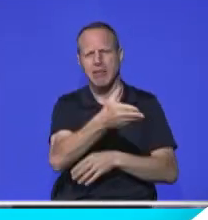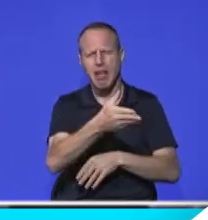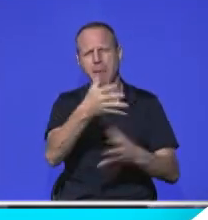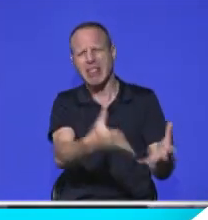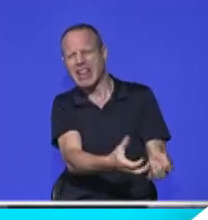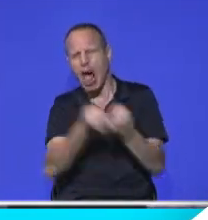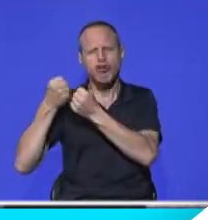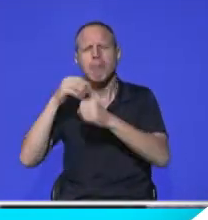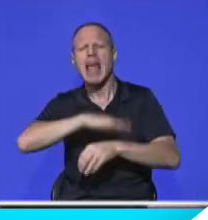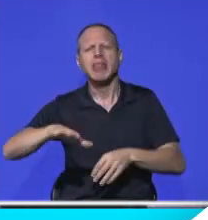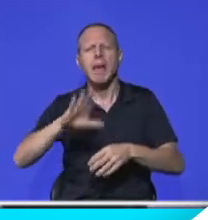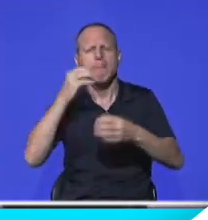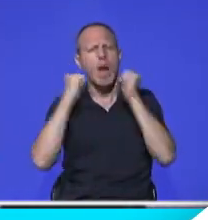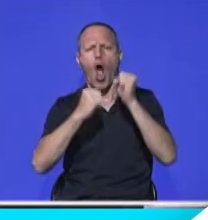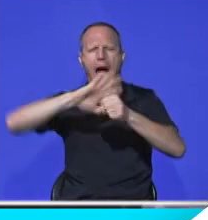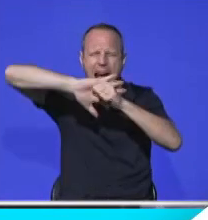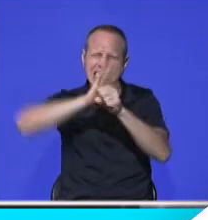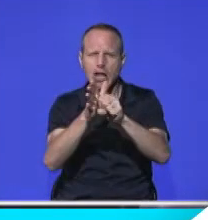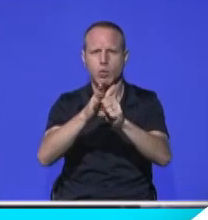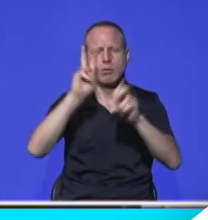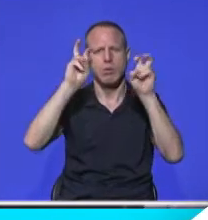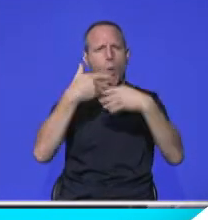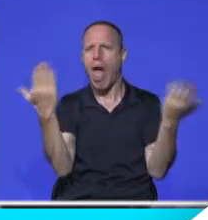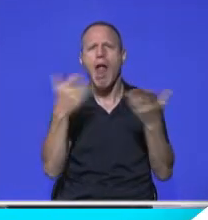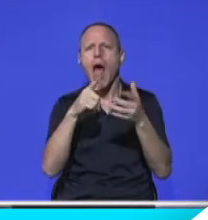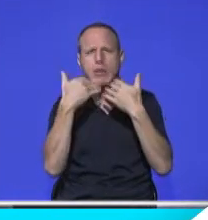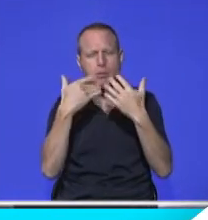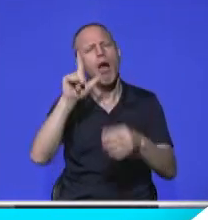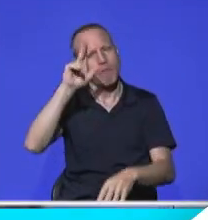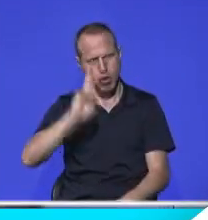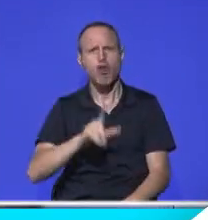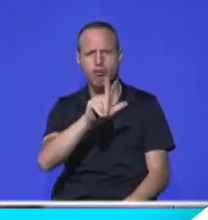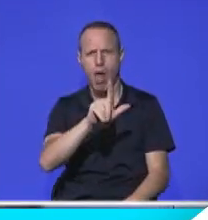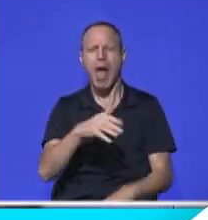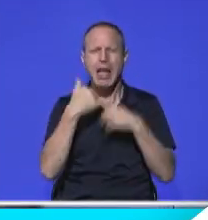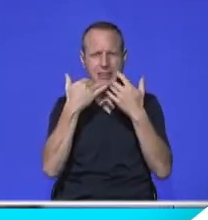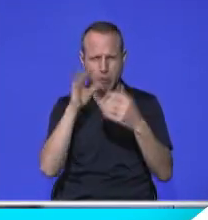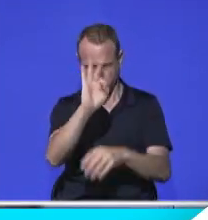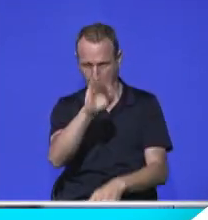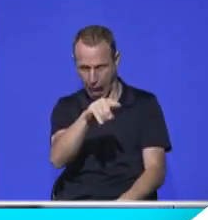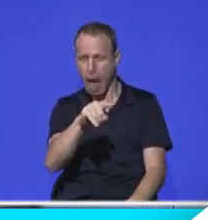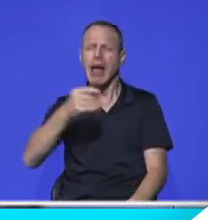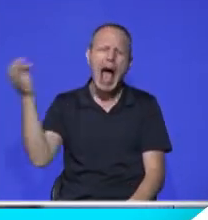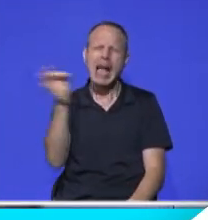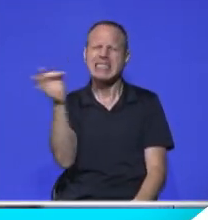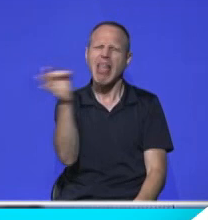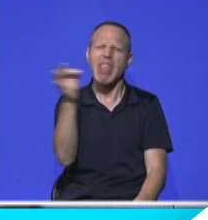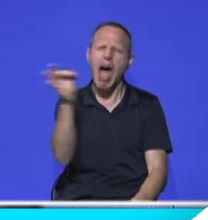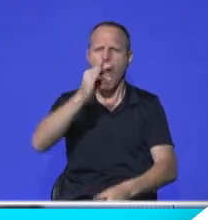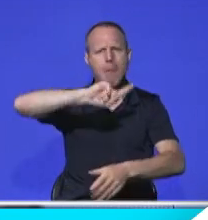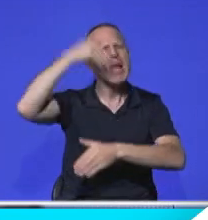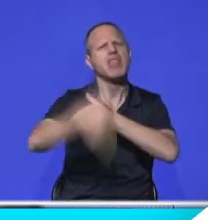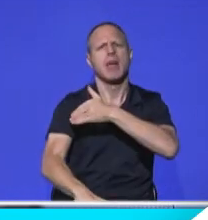בכוח ואכזריות שכאילו אין לה הסבר, אבל יש לה. ההסבר שלה הוא ההסתה הבלתי